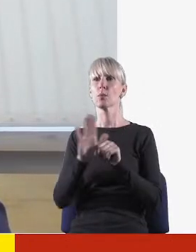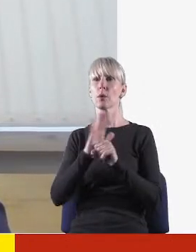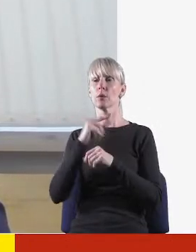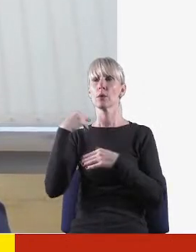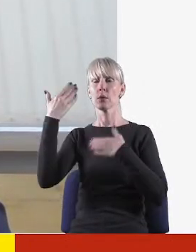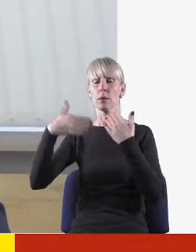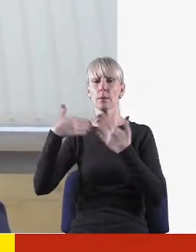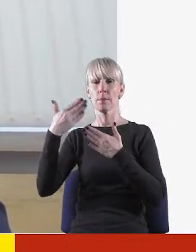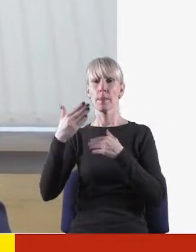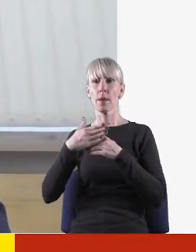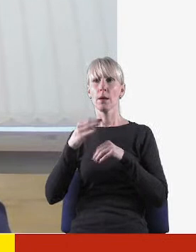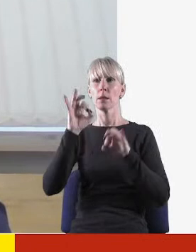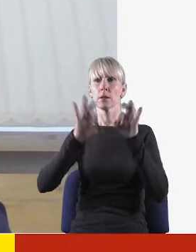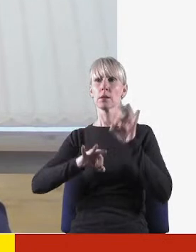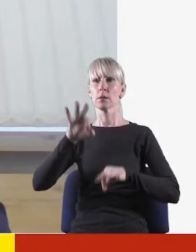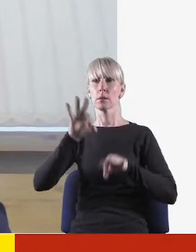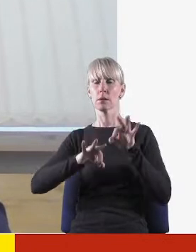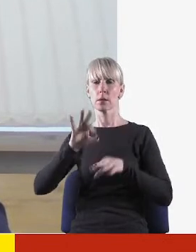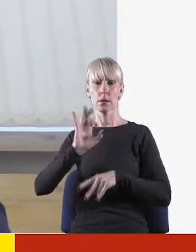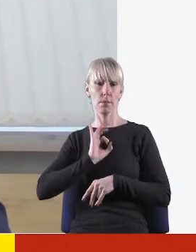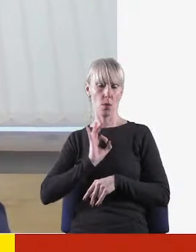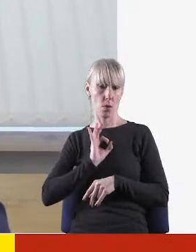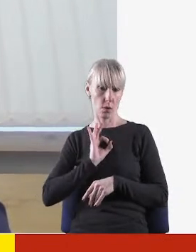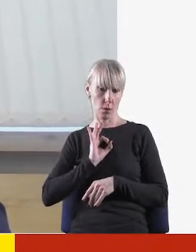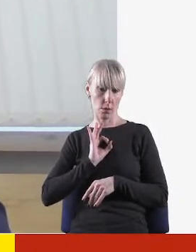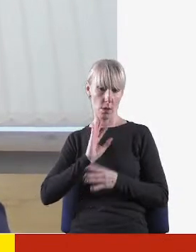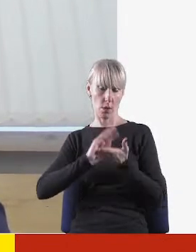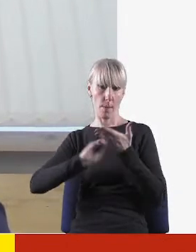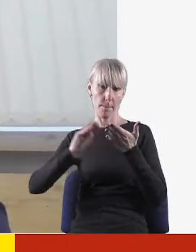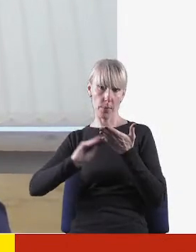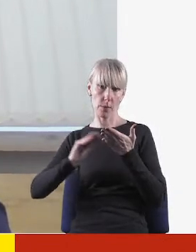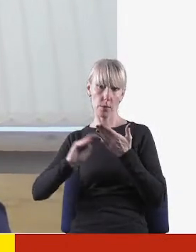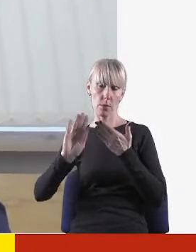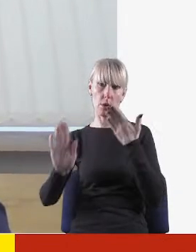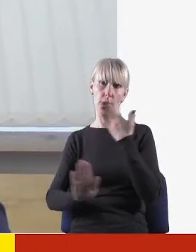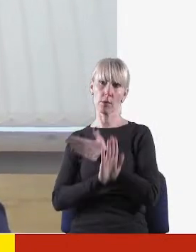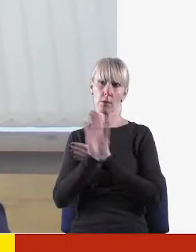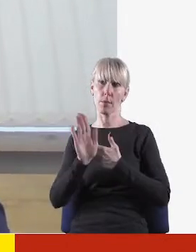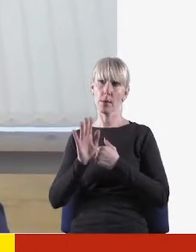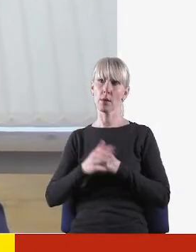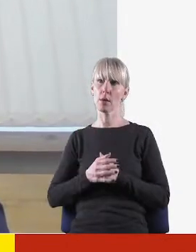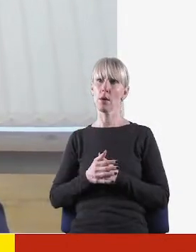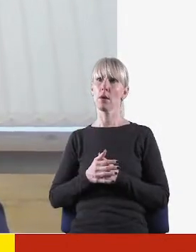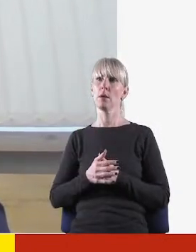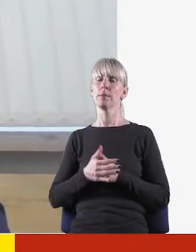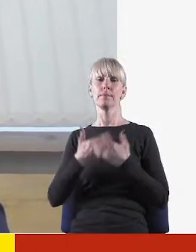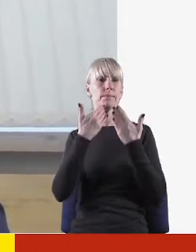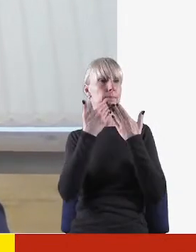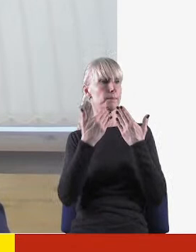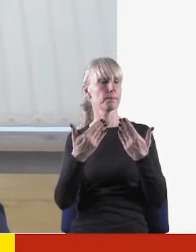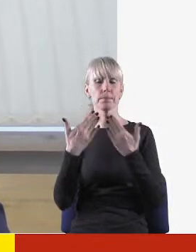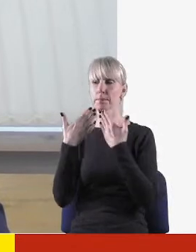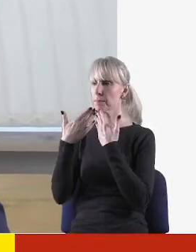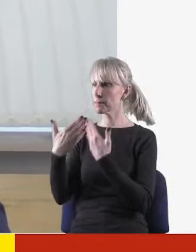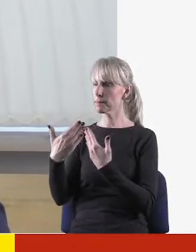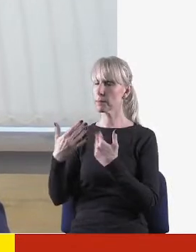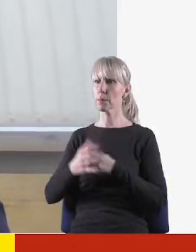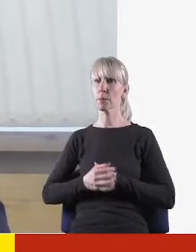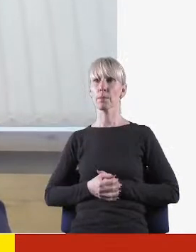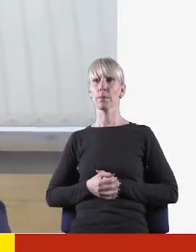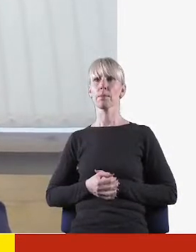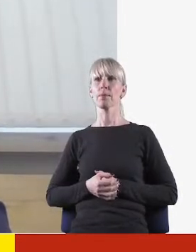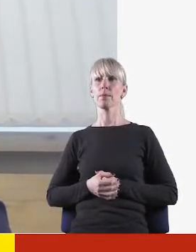co sesyjnego mojego pisemnego wystąpienia, które do Państwa adresuję. Dziękuję Pani Przewodnicząca, dziękuję Państwu